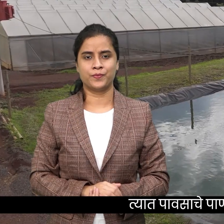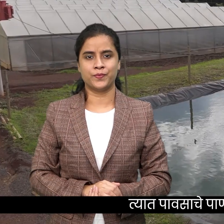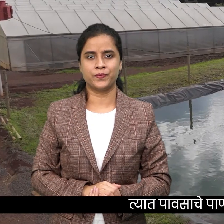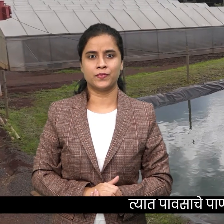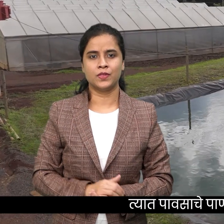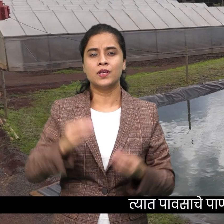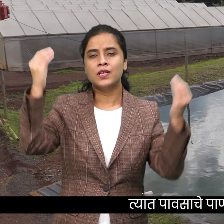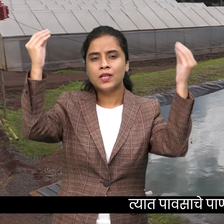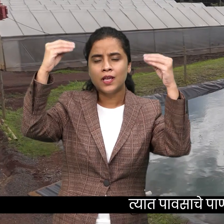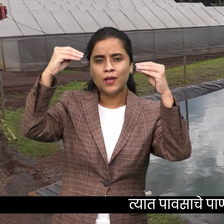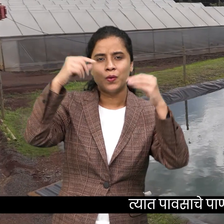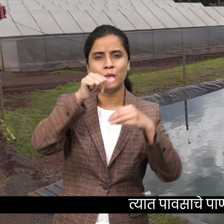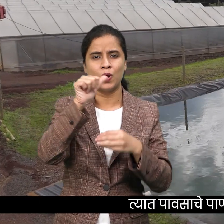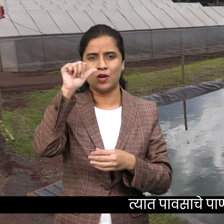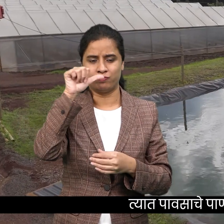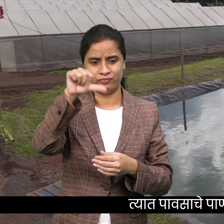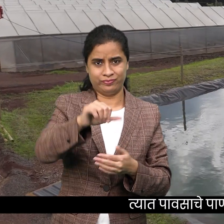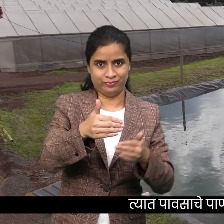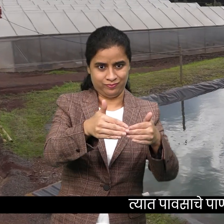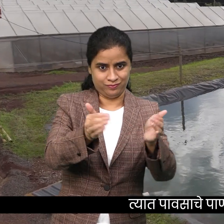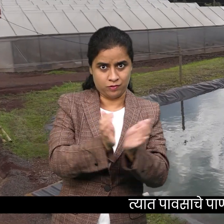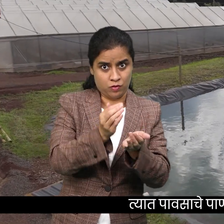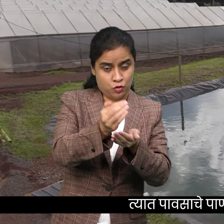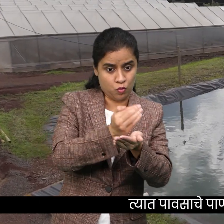त्यात पावसाचे पाणी सिंचनासाठी साठवले जाते.